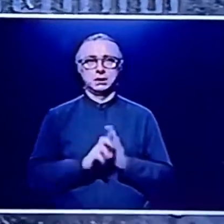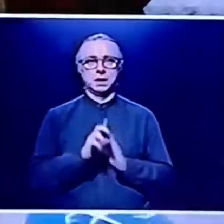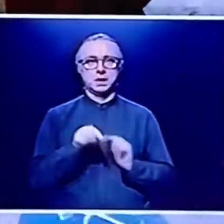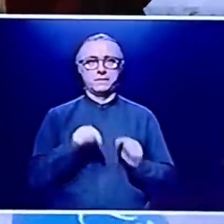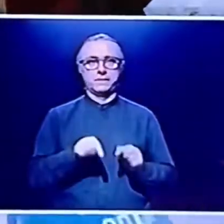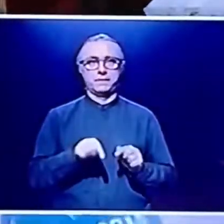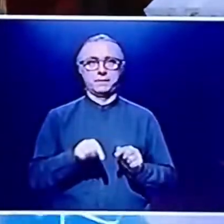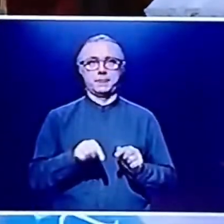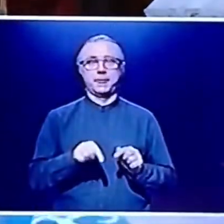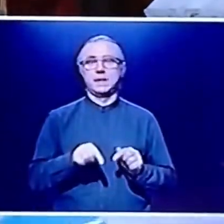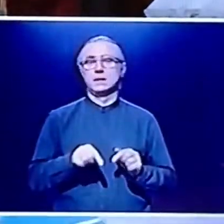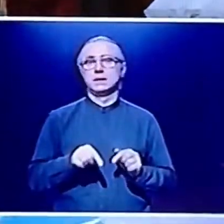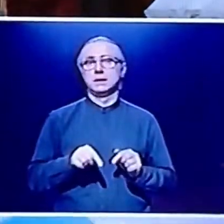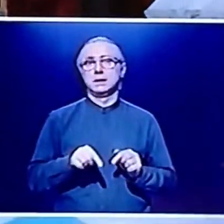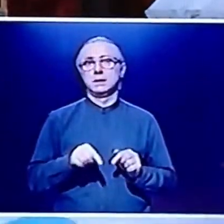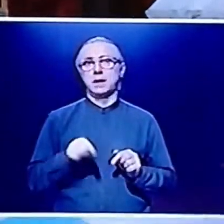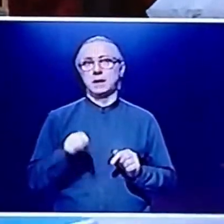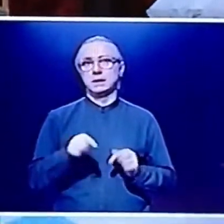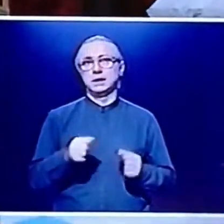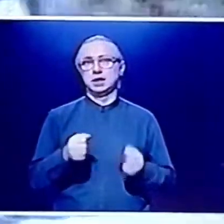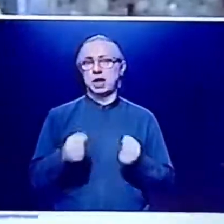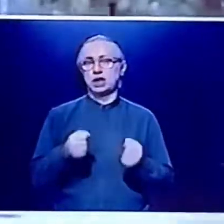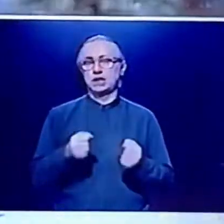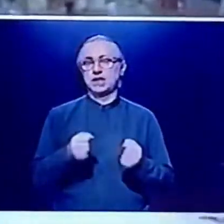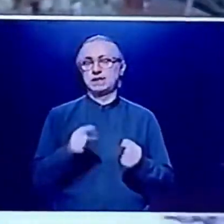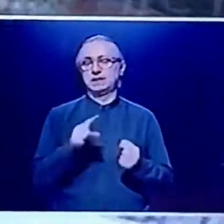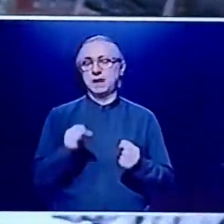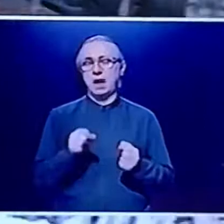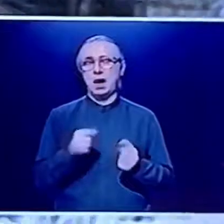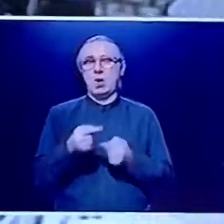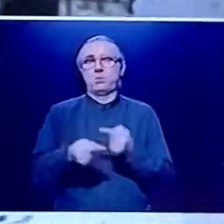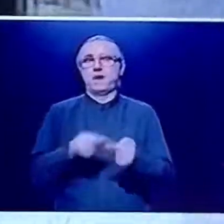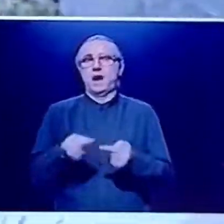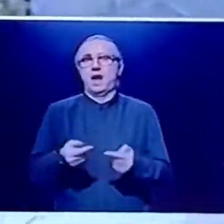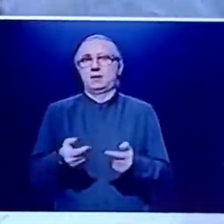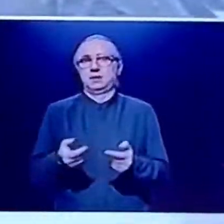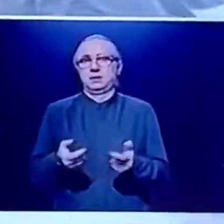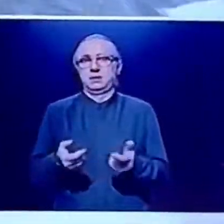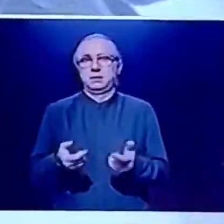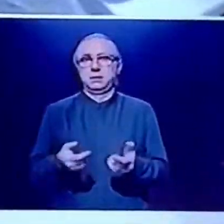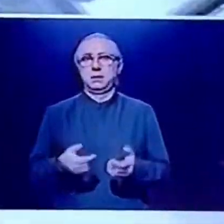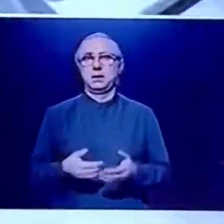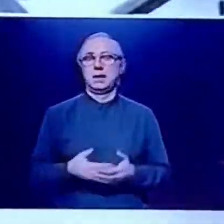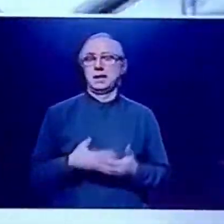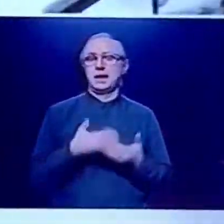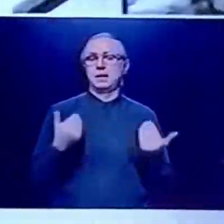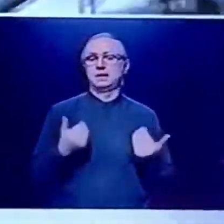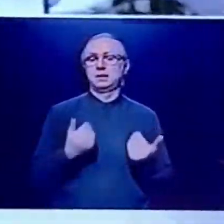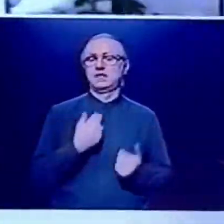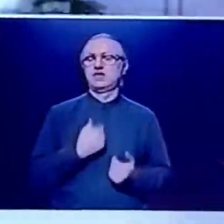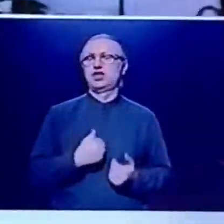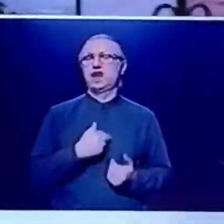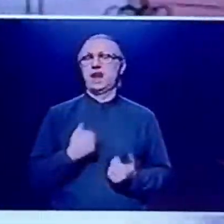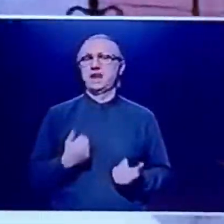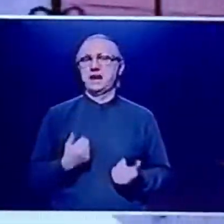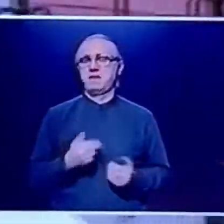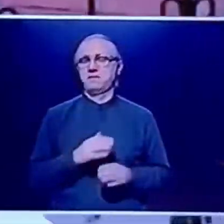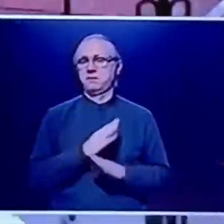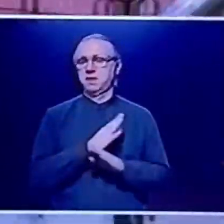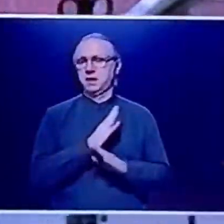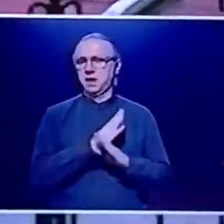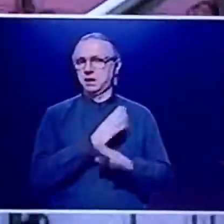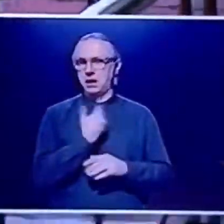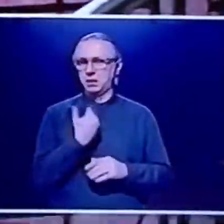Поэтому они старообрядцы. Они держатся за обряд. Нет священников, нет таинств в церкви, как и во времена Павла Леднева,